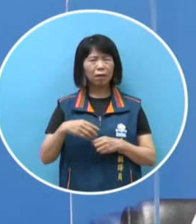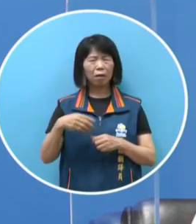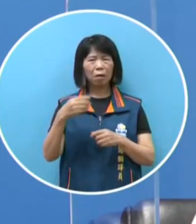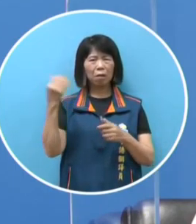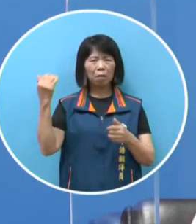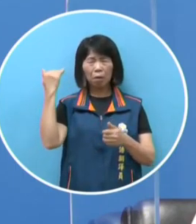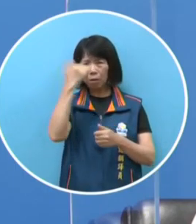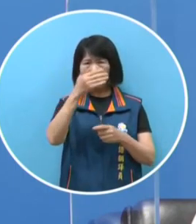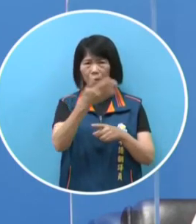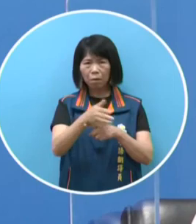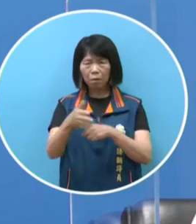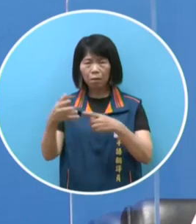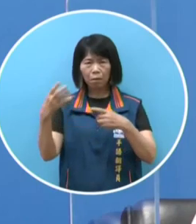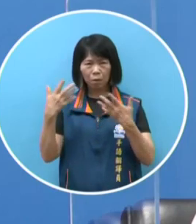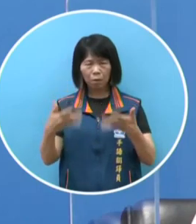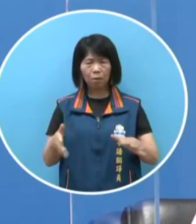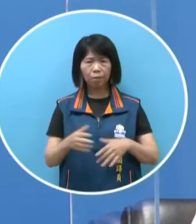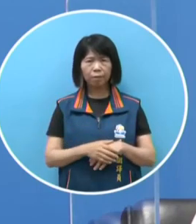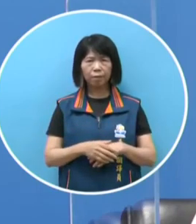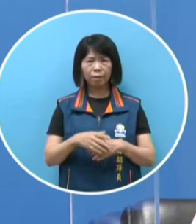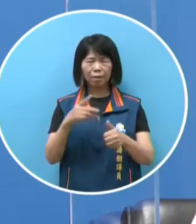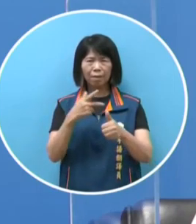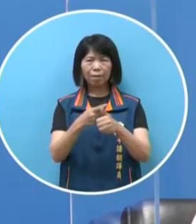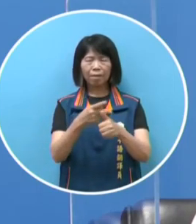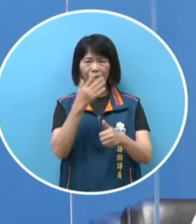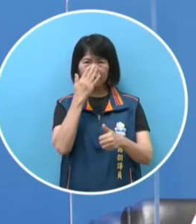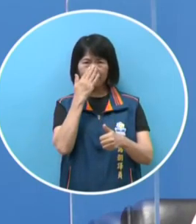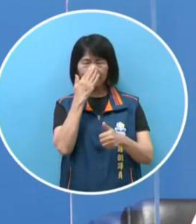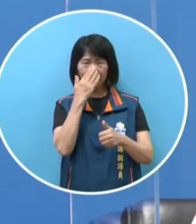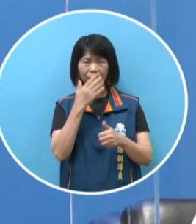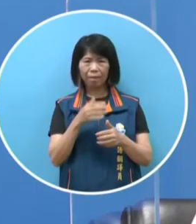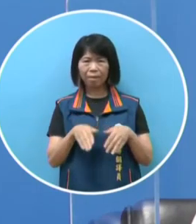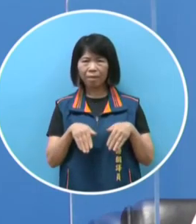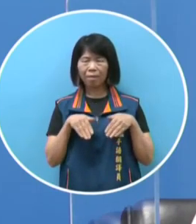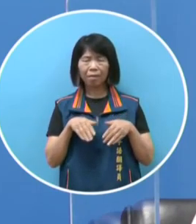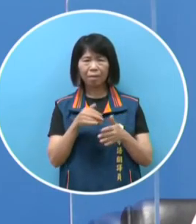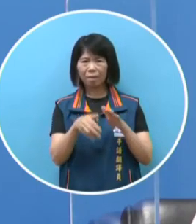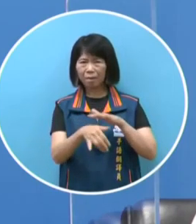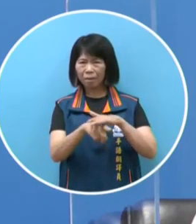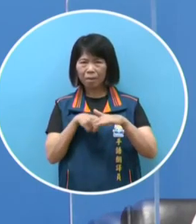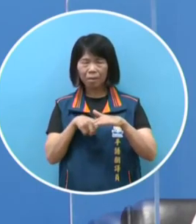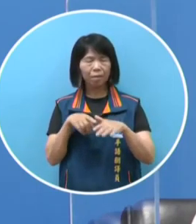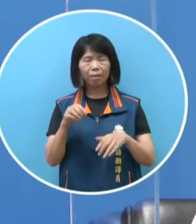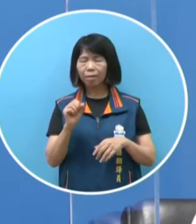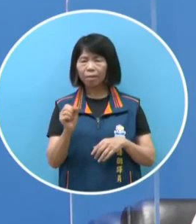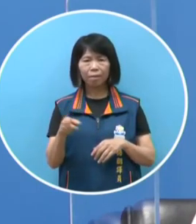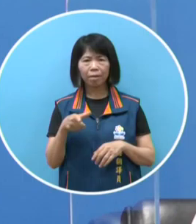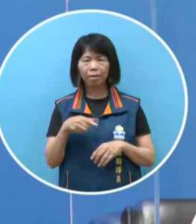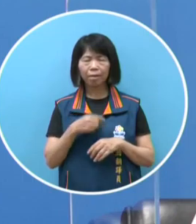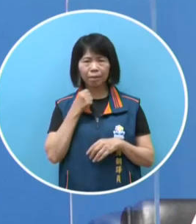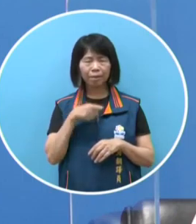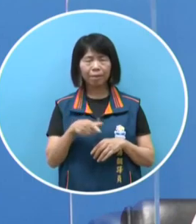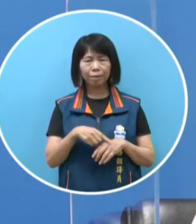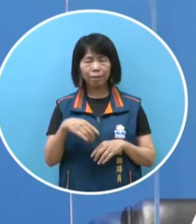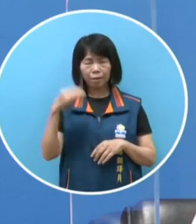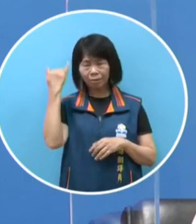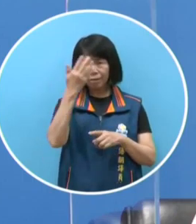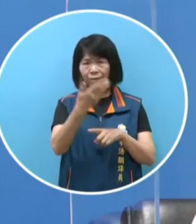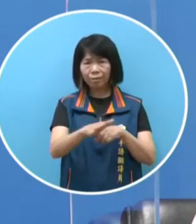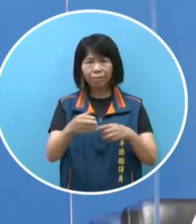个讯息而让你打疫苗的意愿降低。因为其实到目前为止所有猝死的个